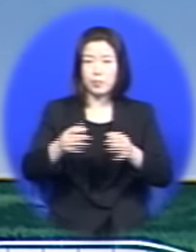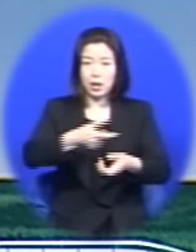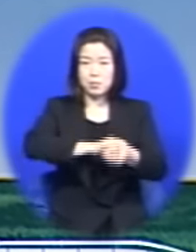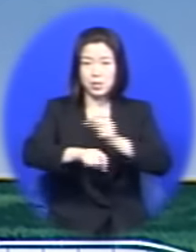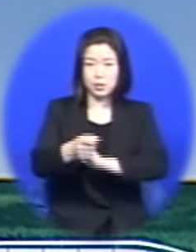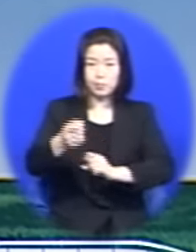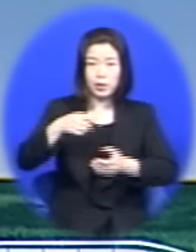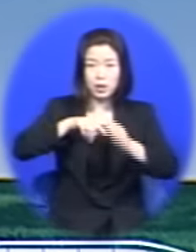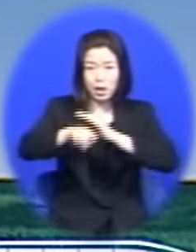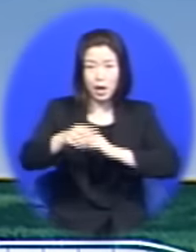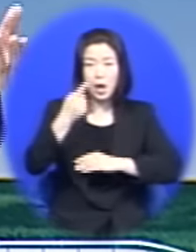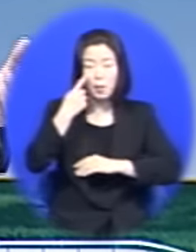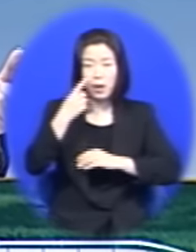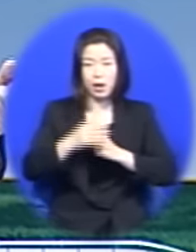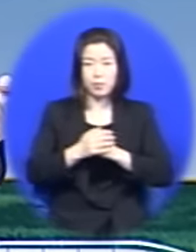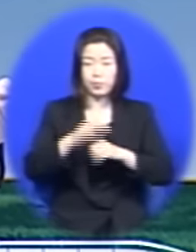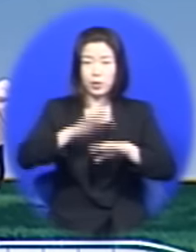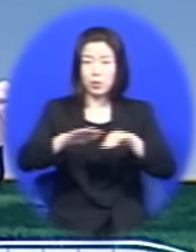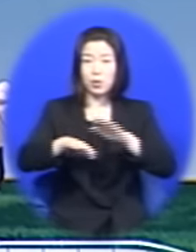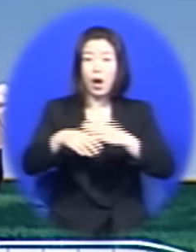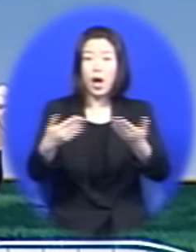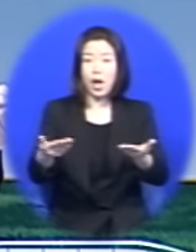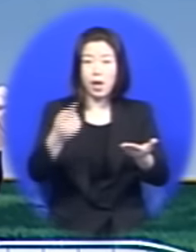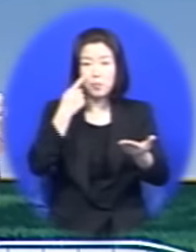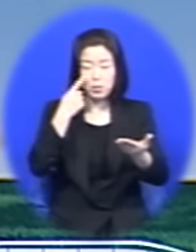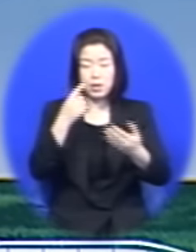보세요. 손을 내미세요.